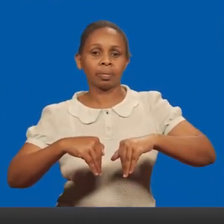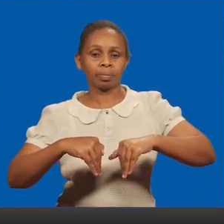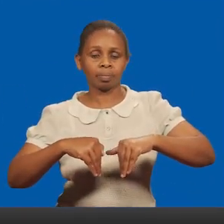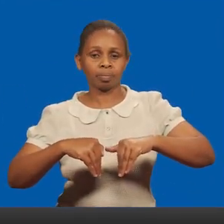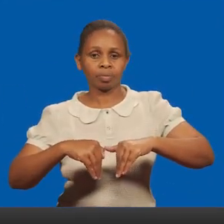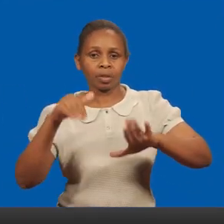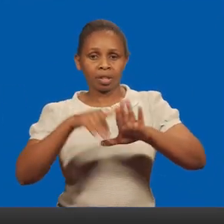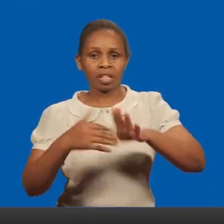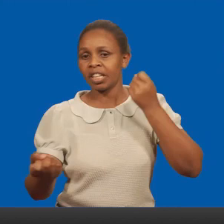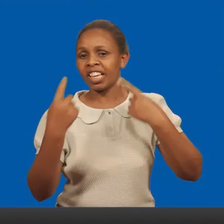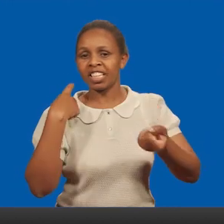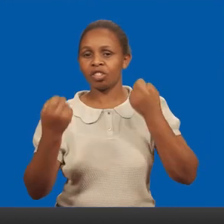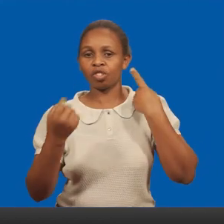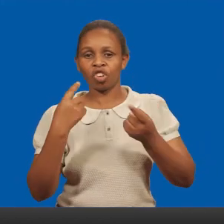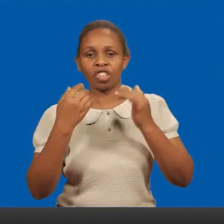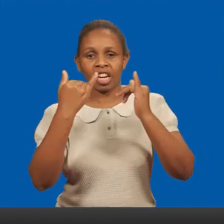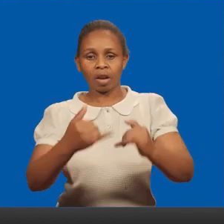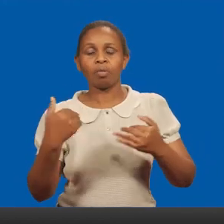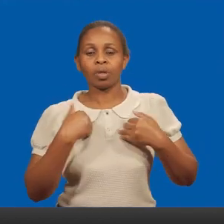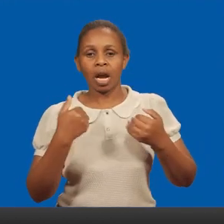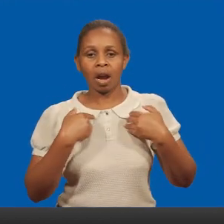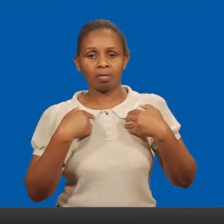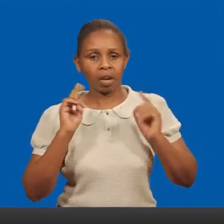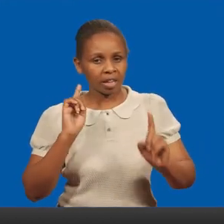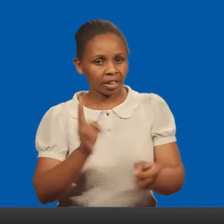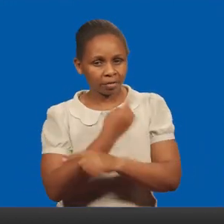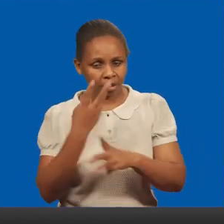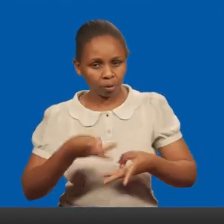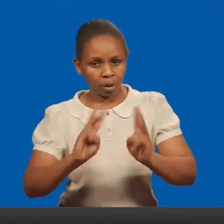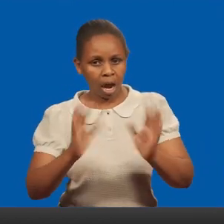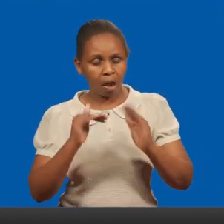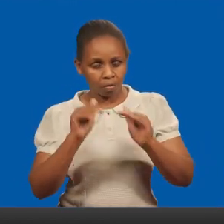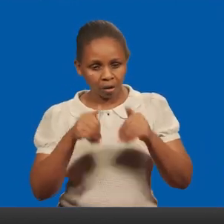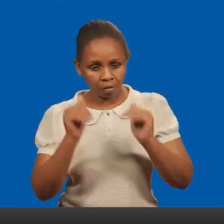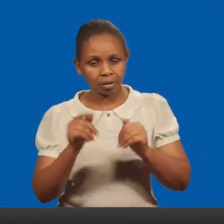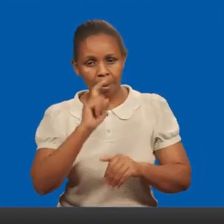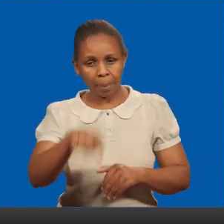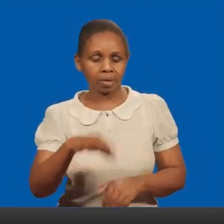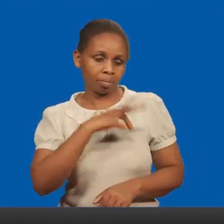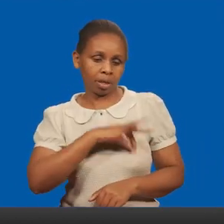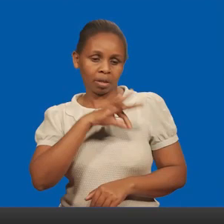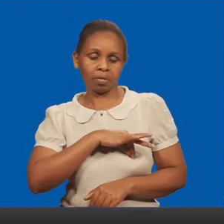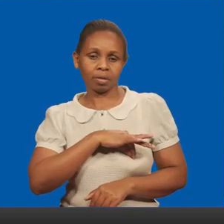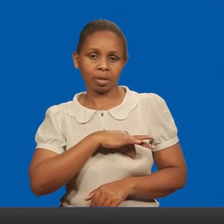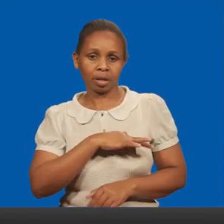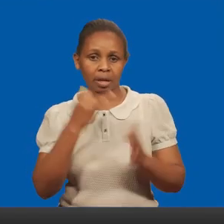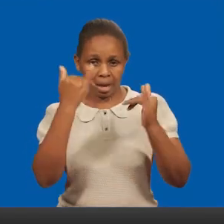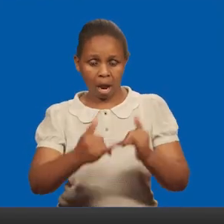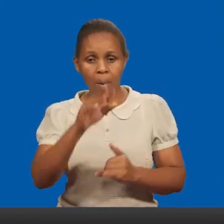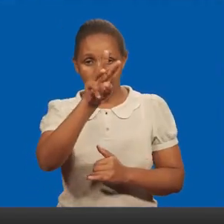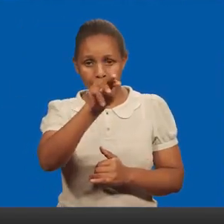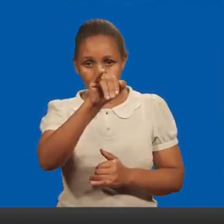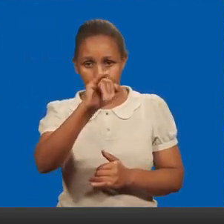conference pale Kericho juzi, na tumekuja na mwelekeo mzuri wa vile mkulima wa majani chai